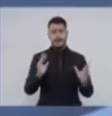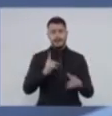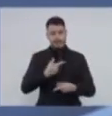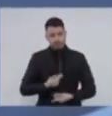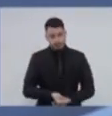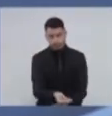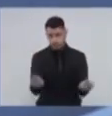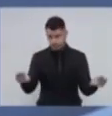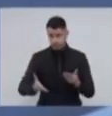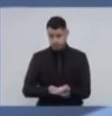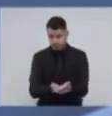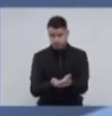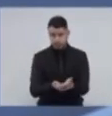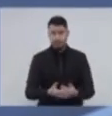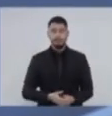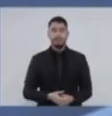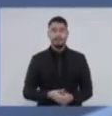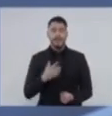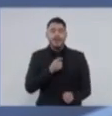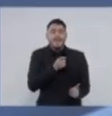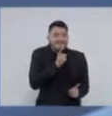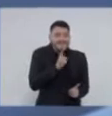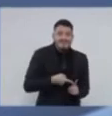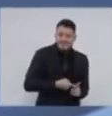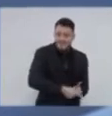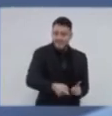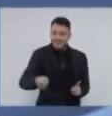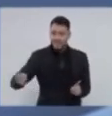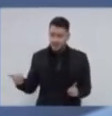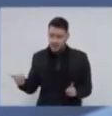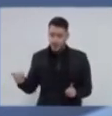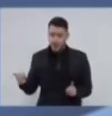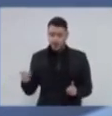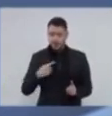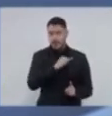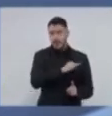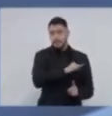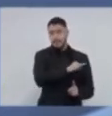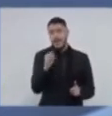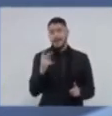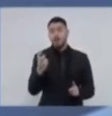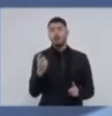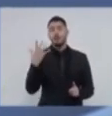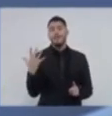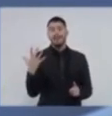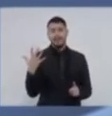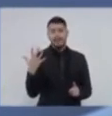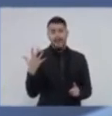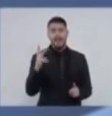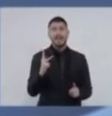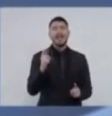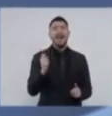όλε αυτή την κατηγορία των επιχειρήσεων που προανέφερα με παροχή ισχύος πάντα μέχρι 25 καβα διαθέτουμε επιπλέον